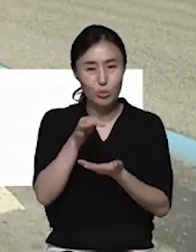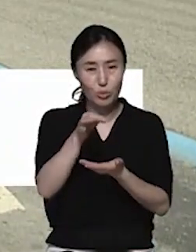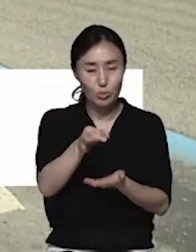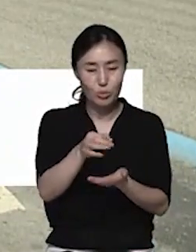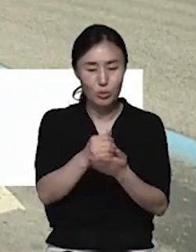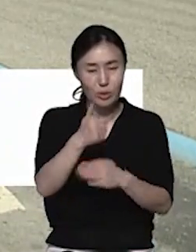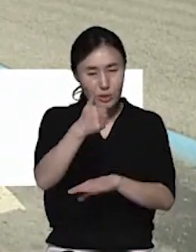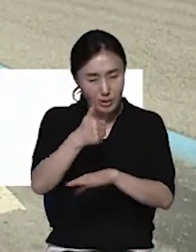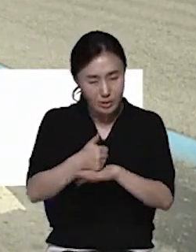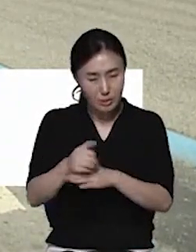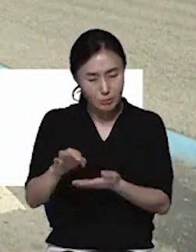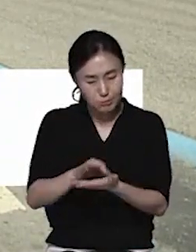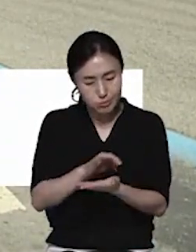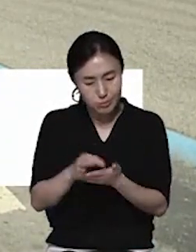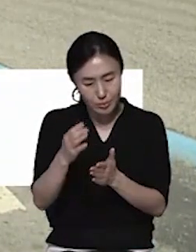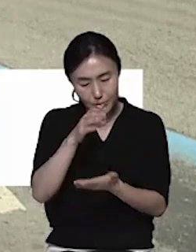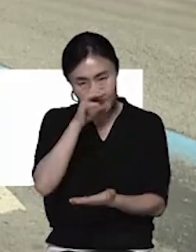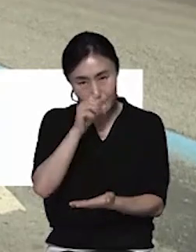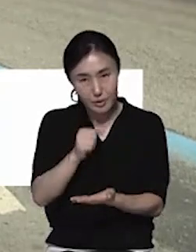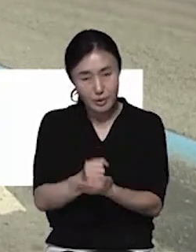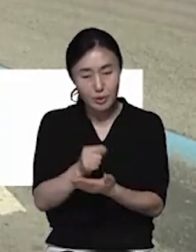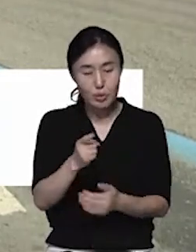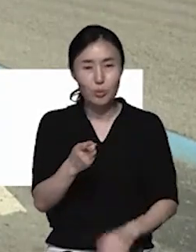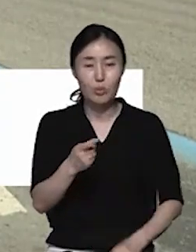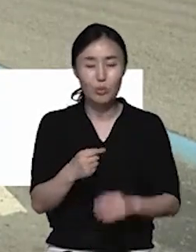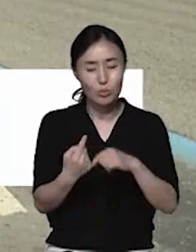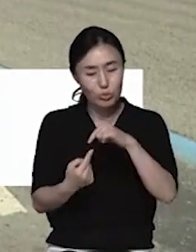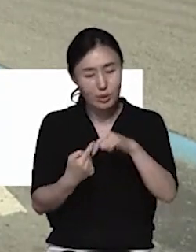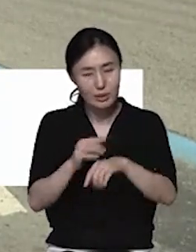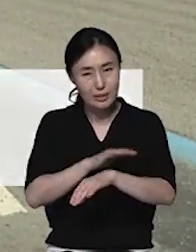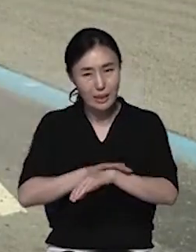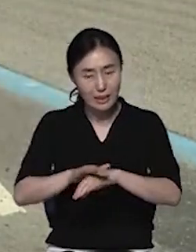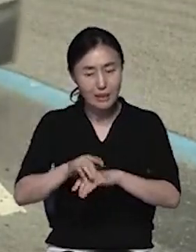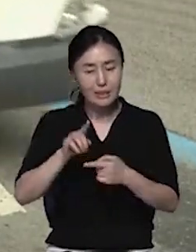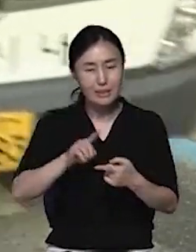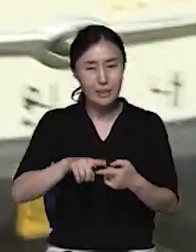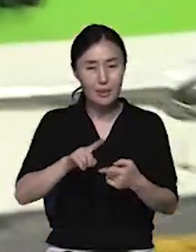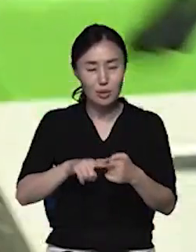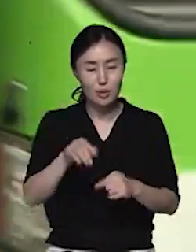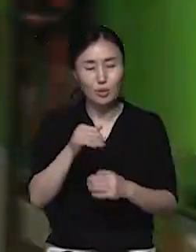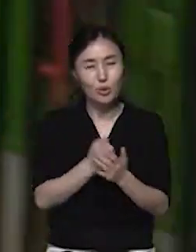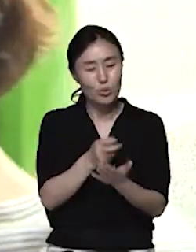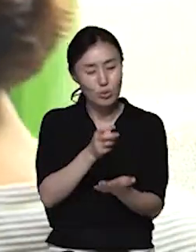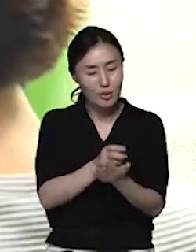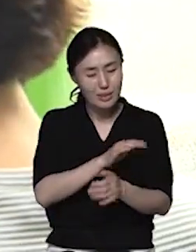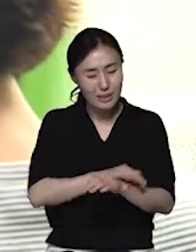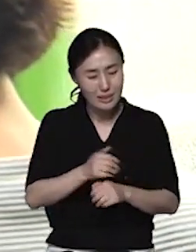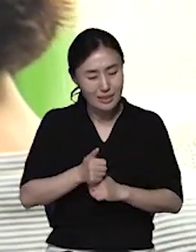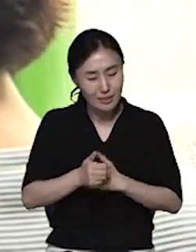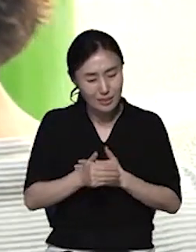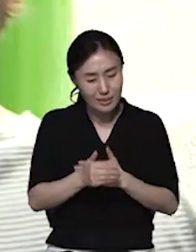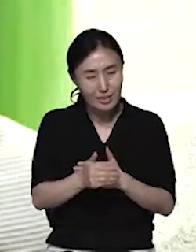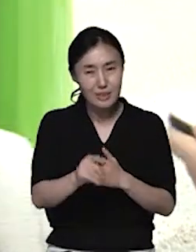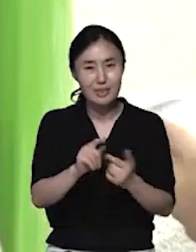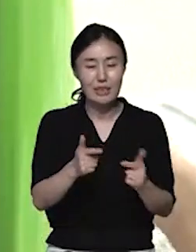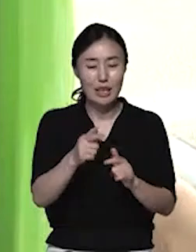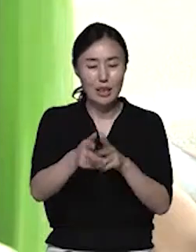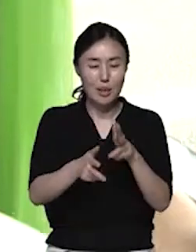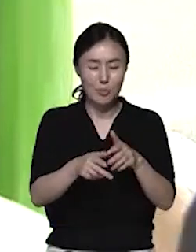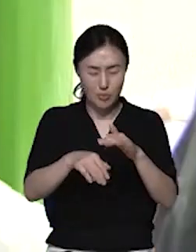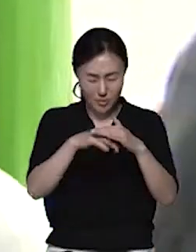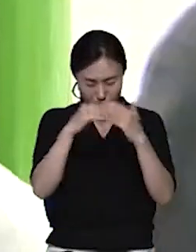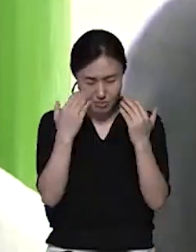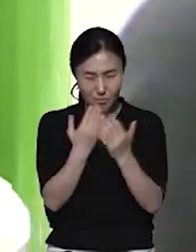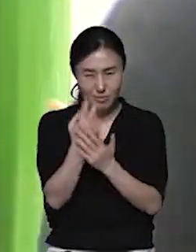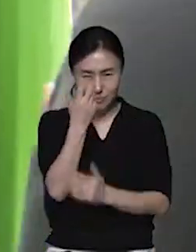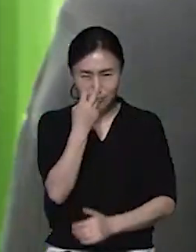정산 적정성 여부는 물론 경영 서비스 평가와 준공영제 관련 규정 지침 준수 여부 등 사업 추진 전반을 살펴볼